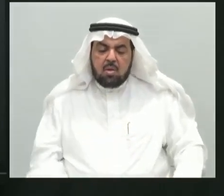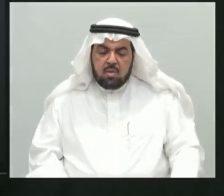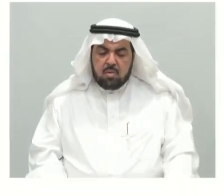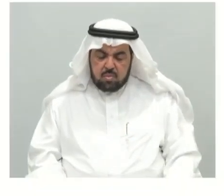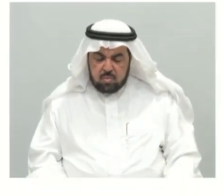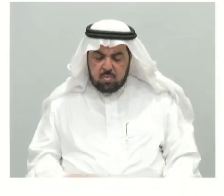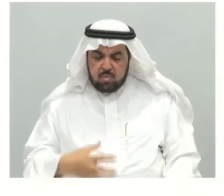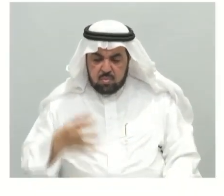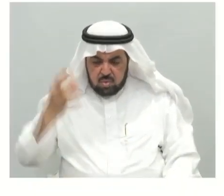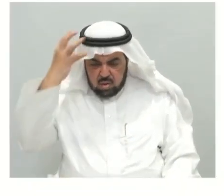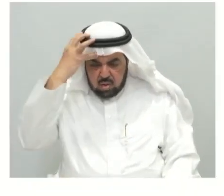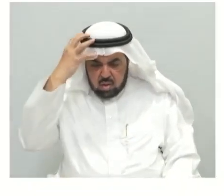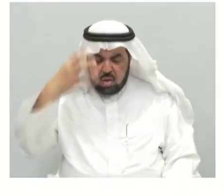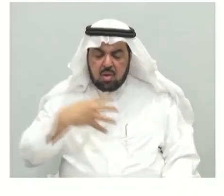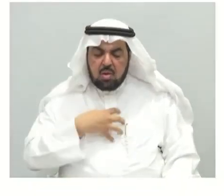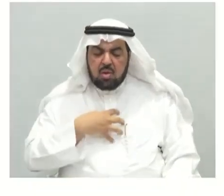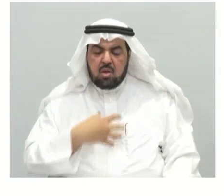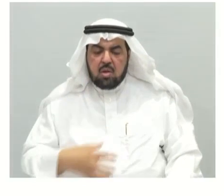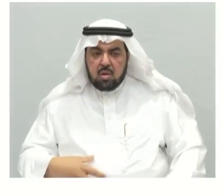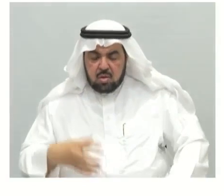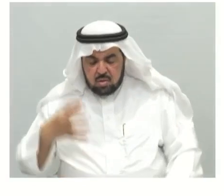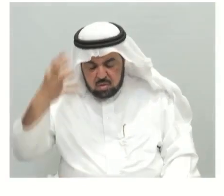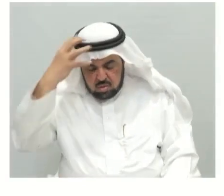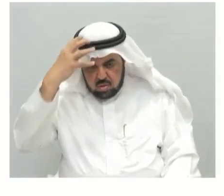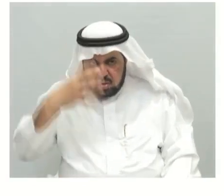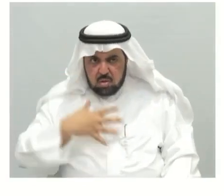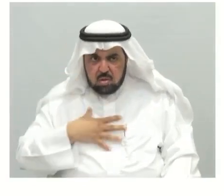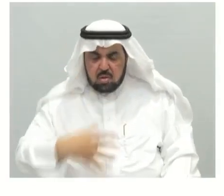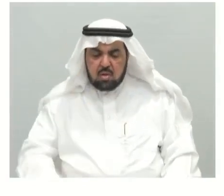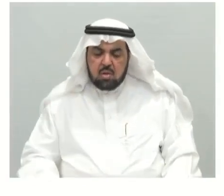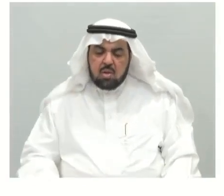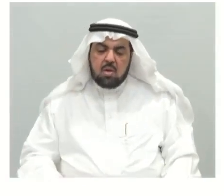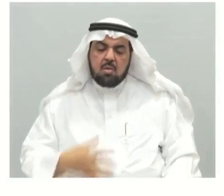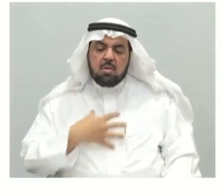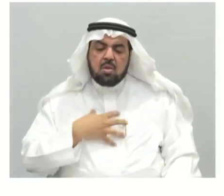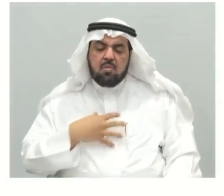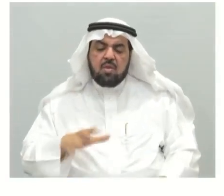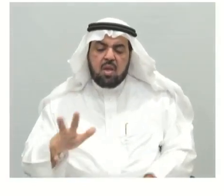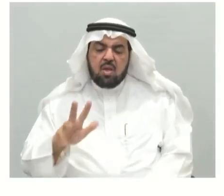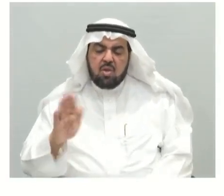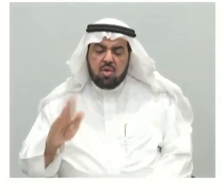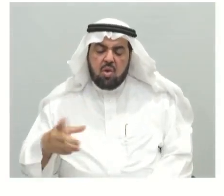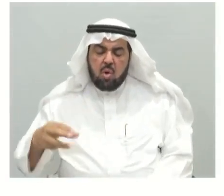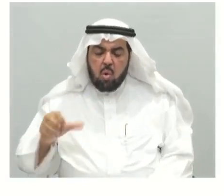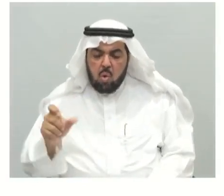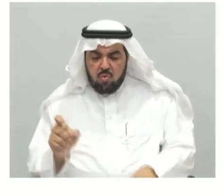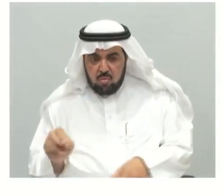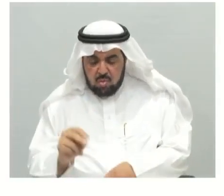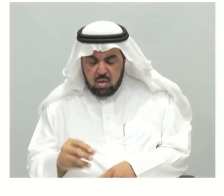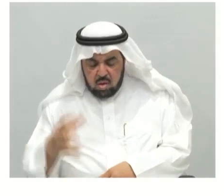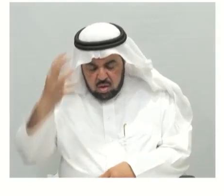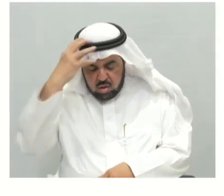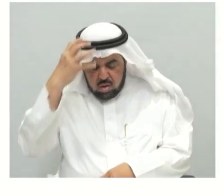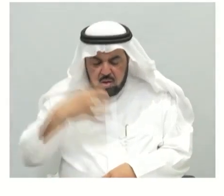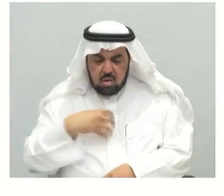تكون الاجابه الراس صدر بالنسب الراس بالنسبه للصدر في السرعوف مثل الراس